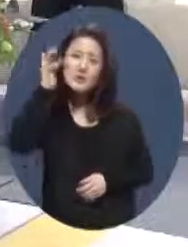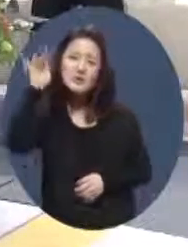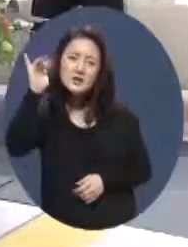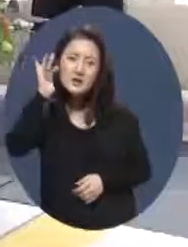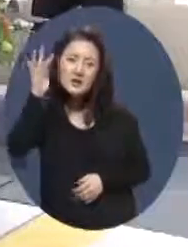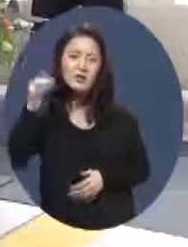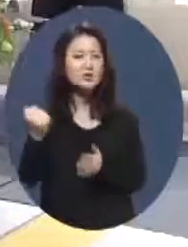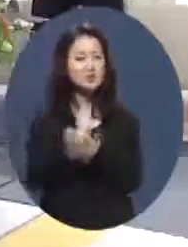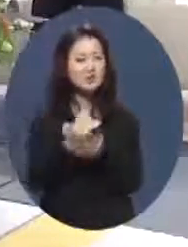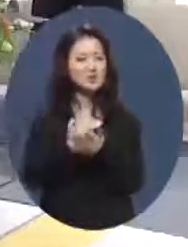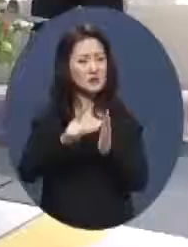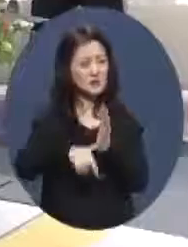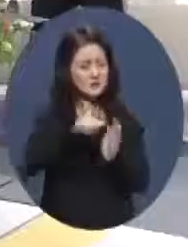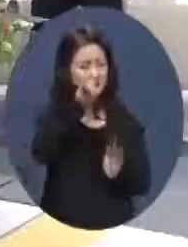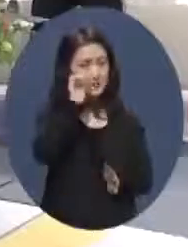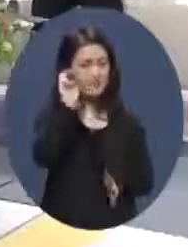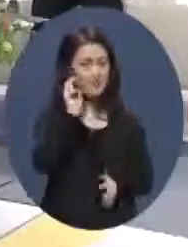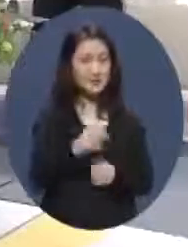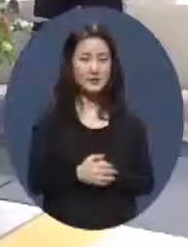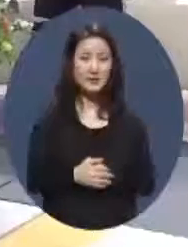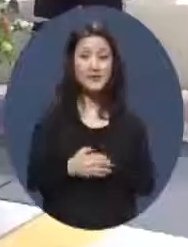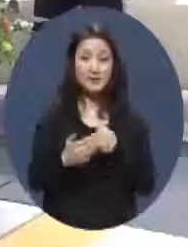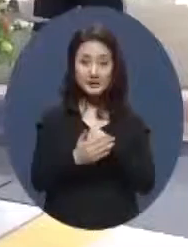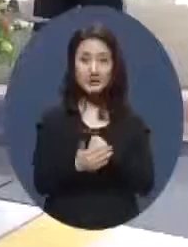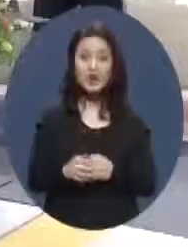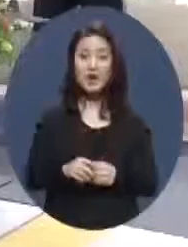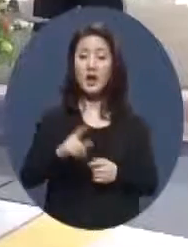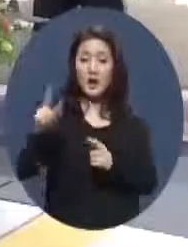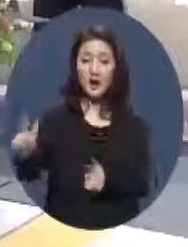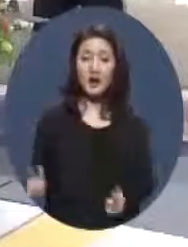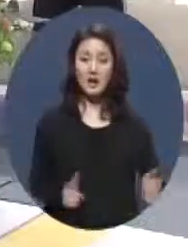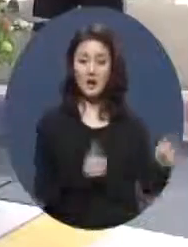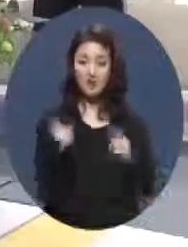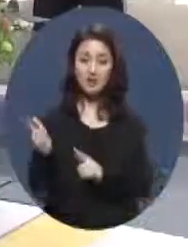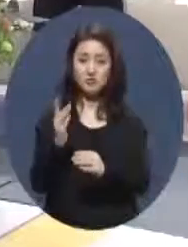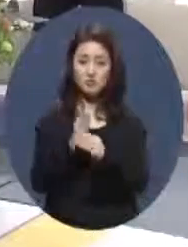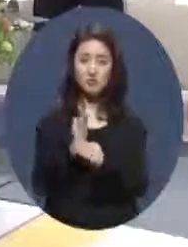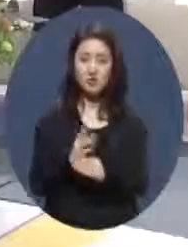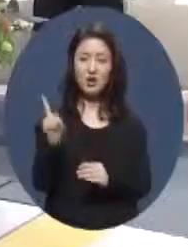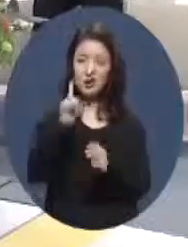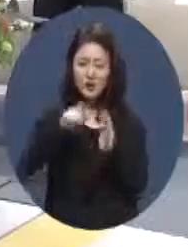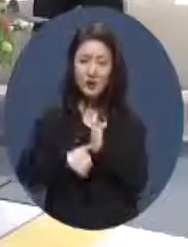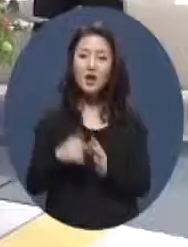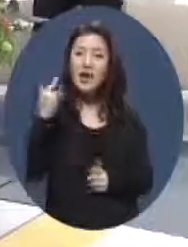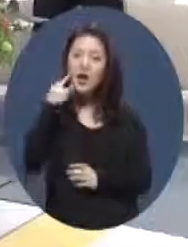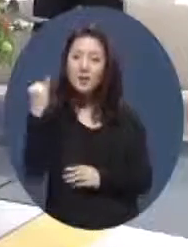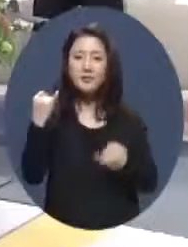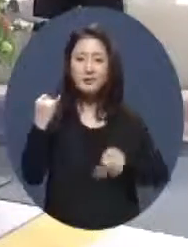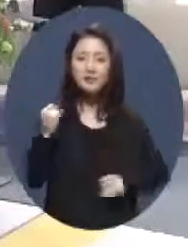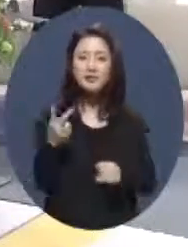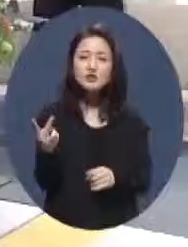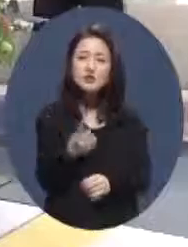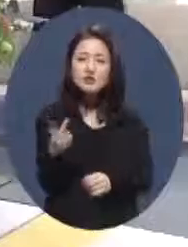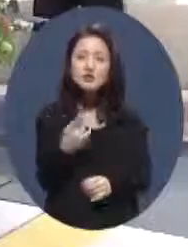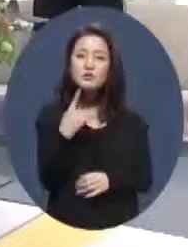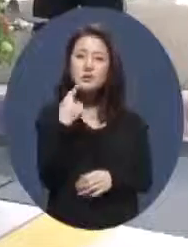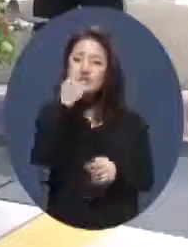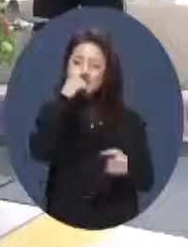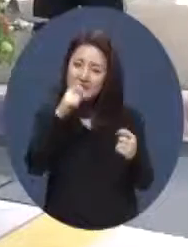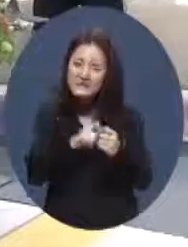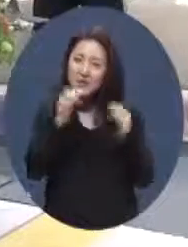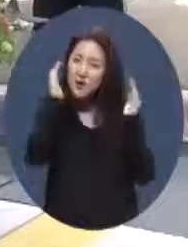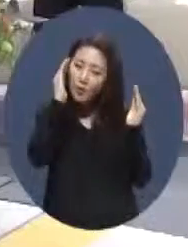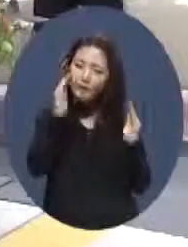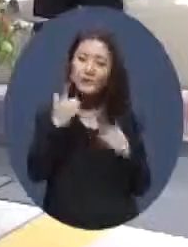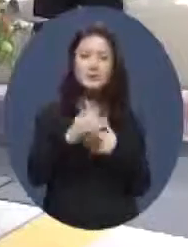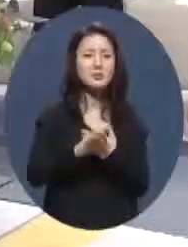단둘이 아까 공부하는 시간 좀 늘리셔도 그러니까요. 되고요. 네. 공부 끝나고 간단하게 예솔이하고 둘이서만 놀이를 하셔도 돼요. 예. 그거를 통해서 얼마든지 해주실